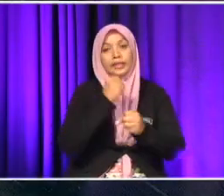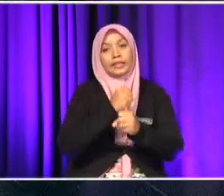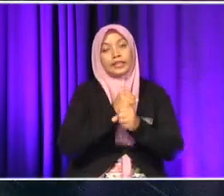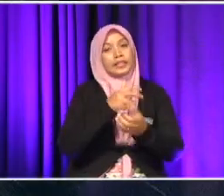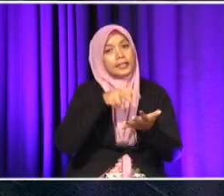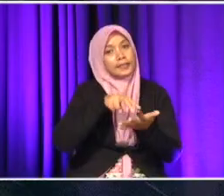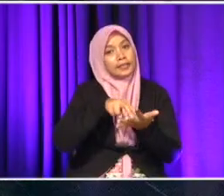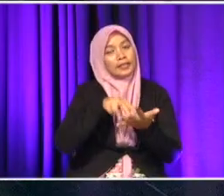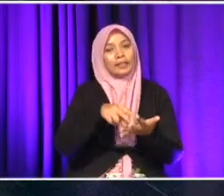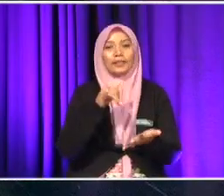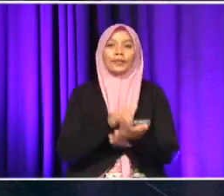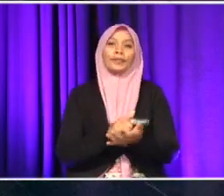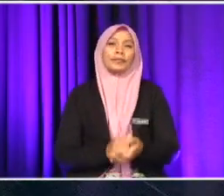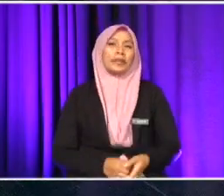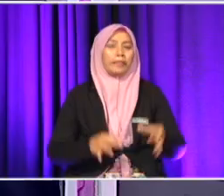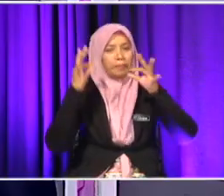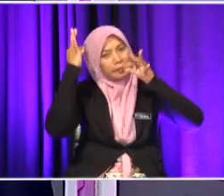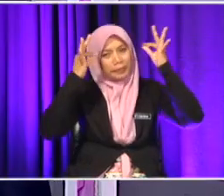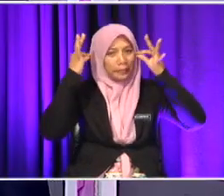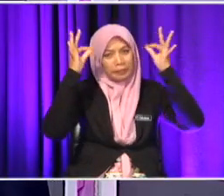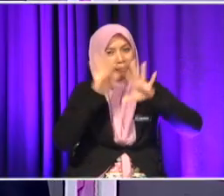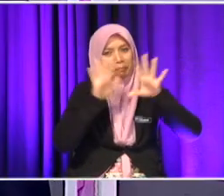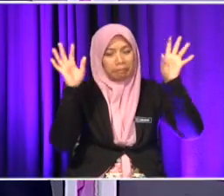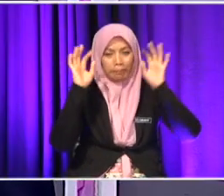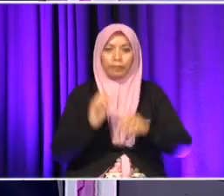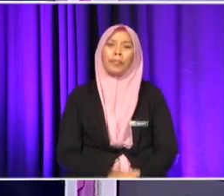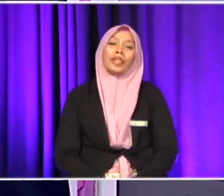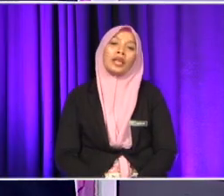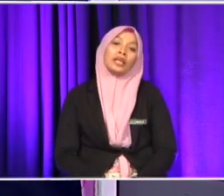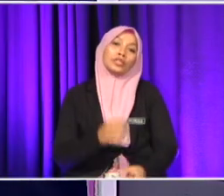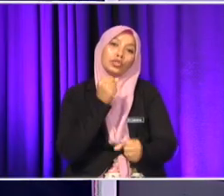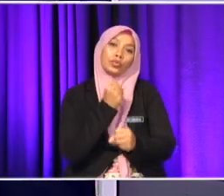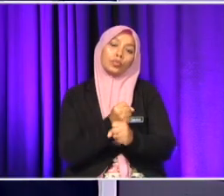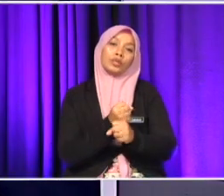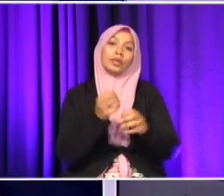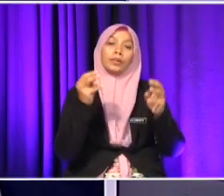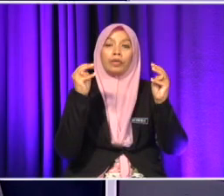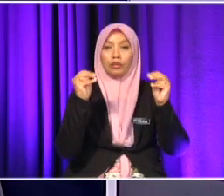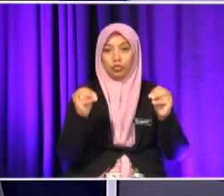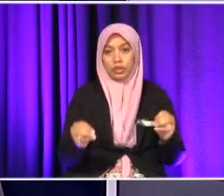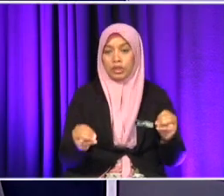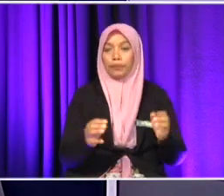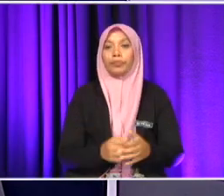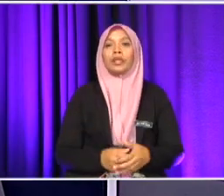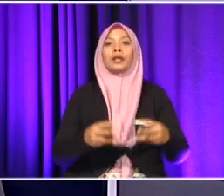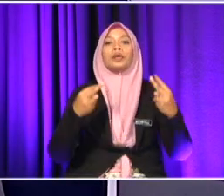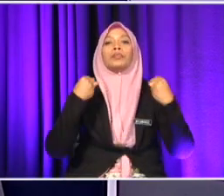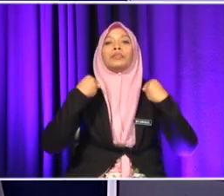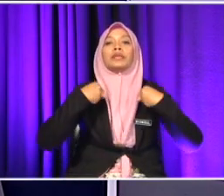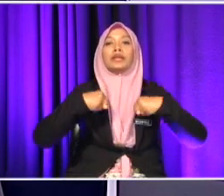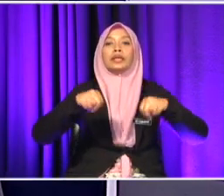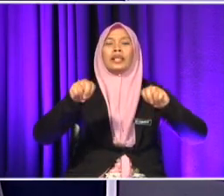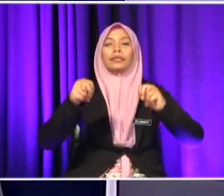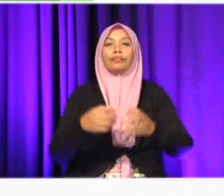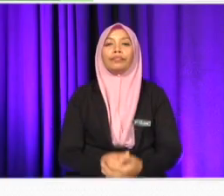Iya jangan Oke selanjutnya kita masuk pada sumber manusia dan seterusnya dalam perniagaan yaitu